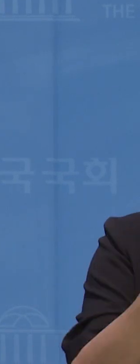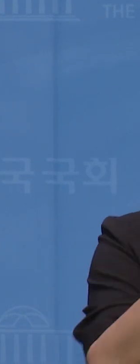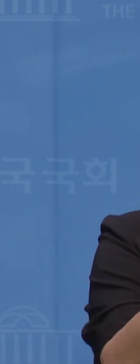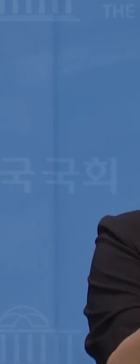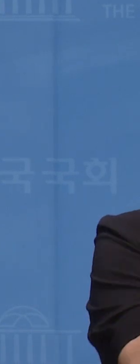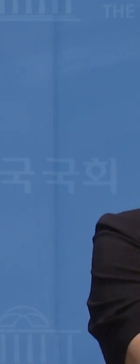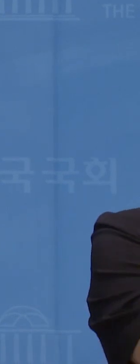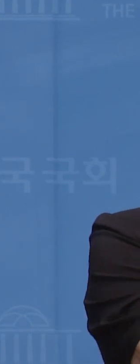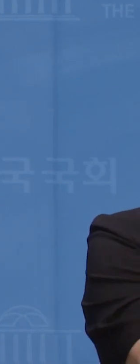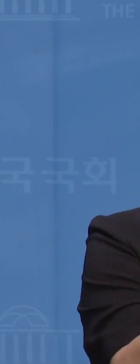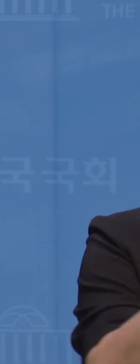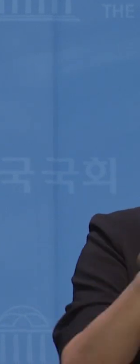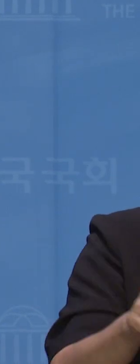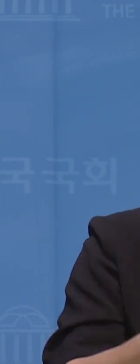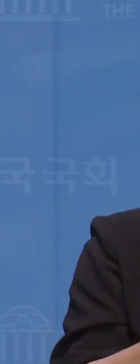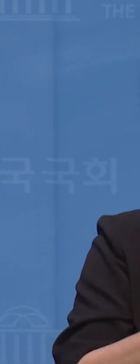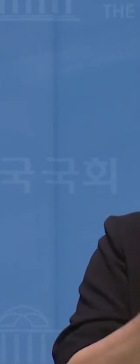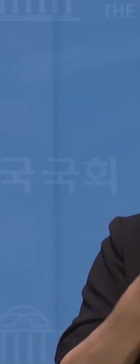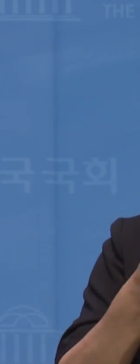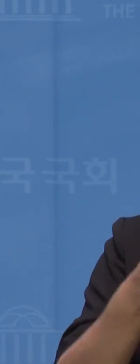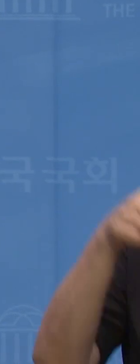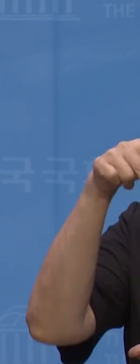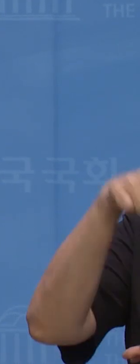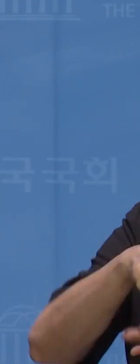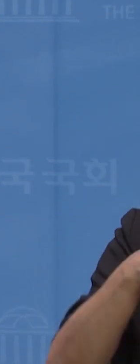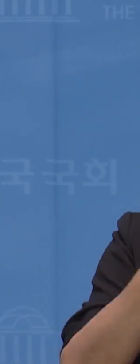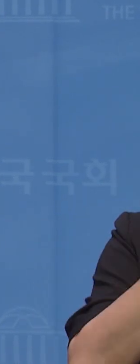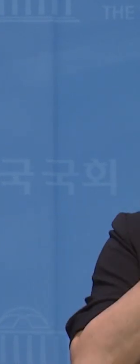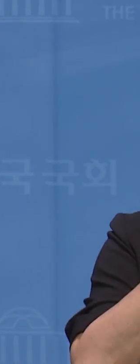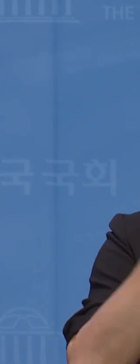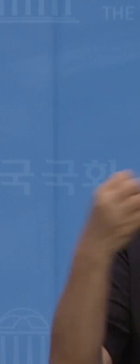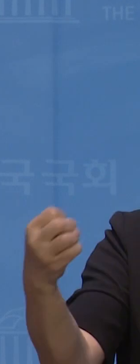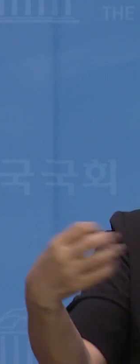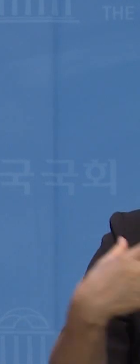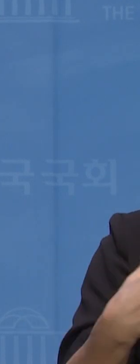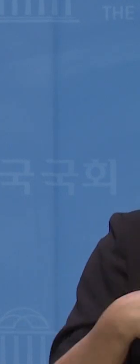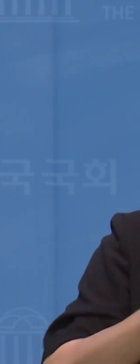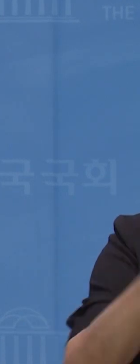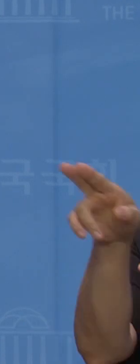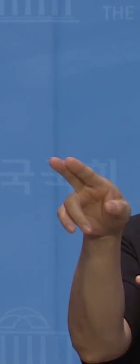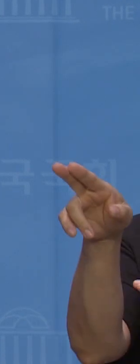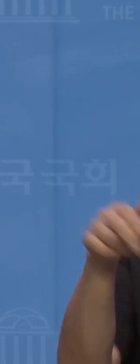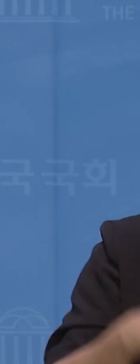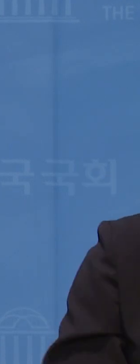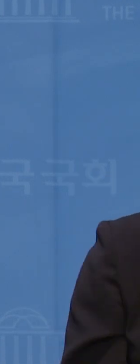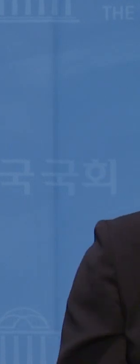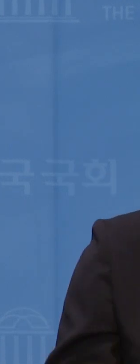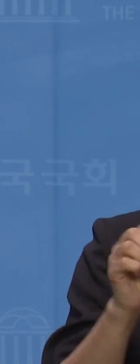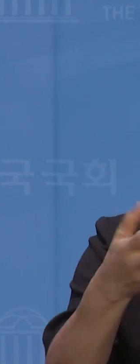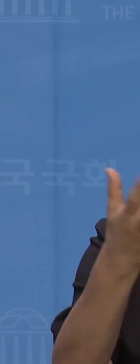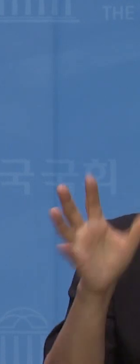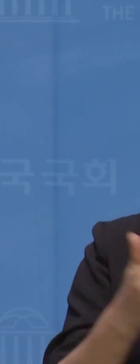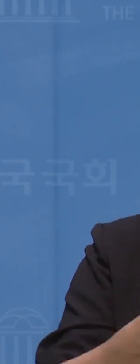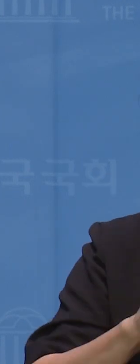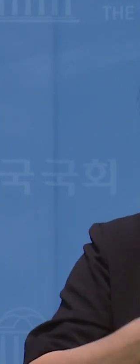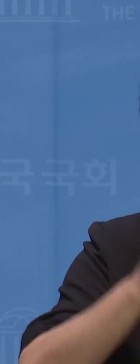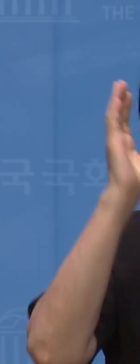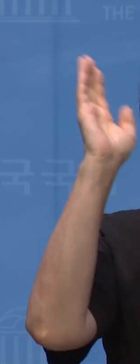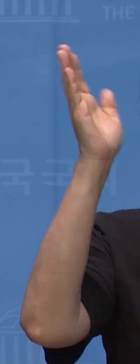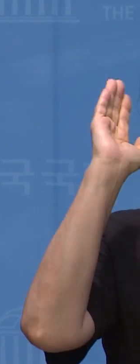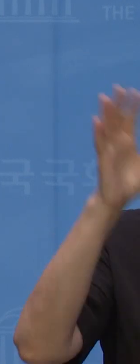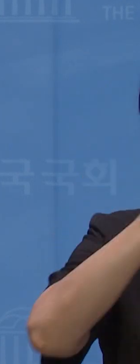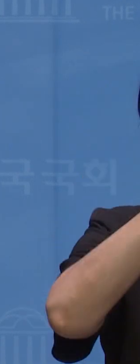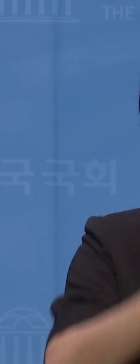대표의 민생영수회담 제안에 입장이 없다라고 답변을 회피하는 가운데 여당의 막말 공세가